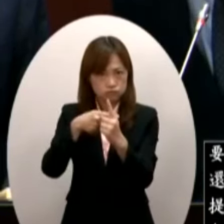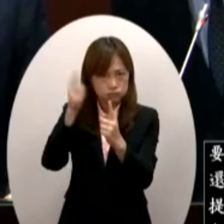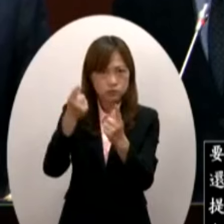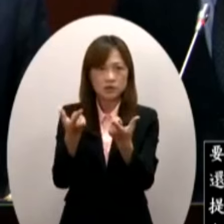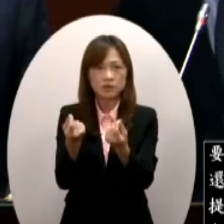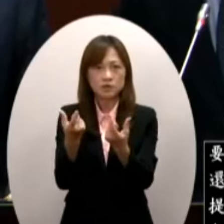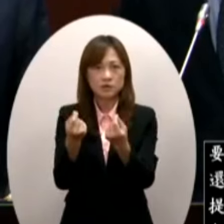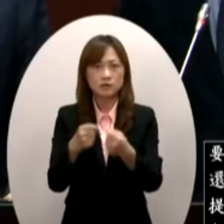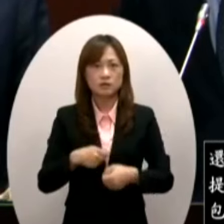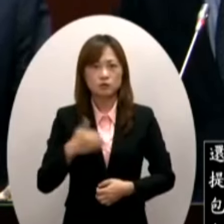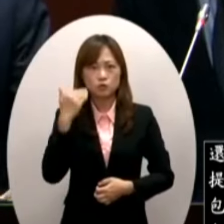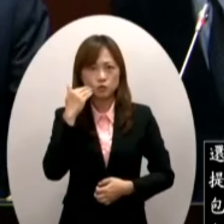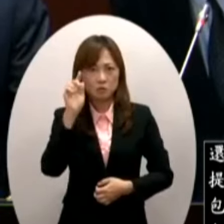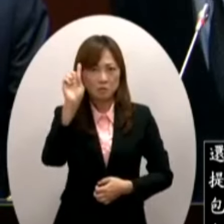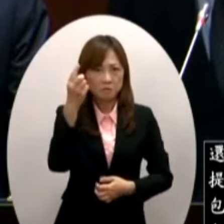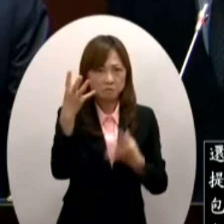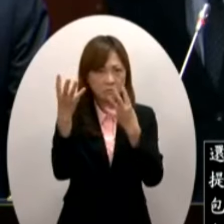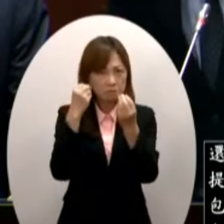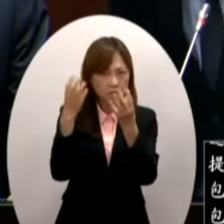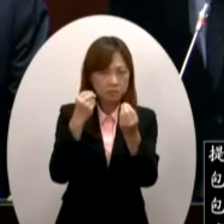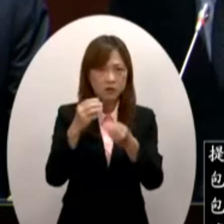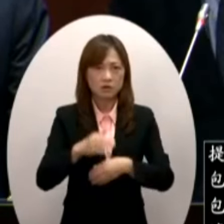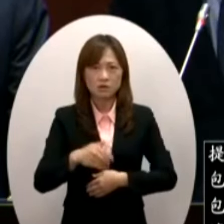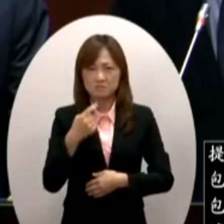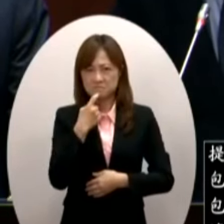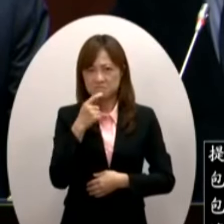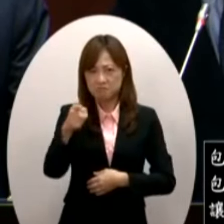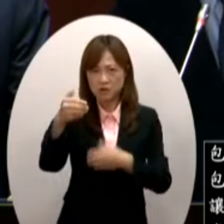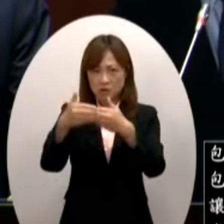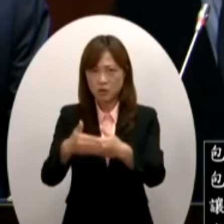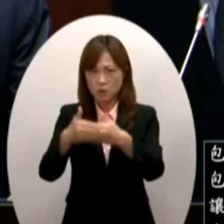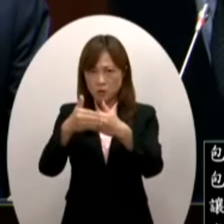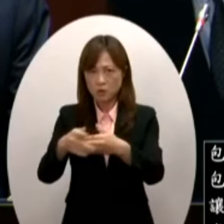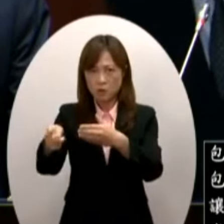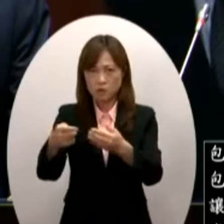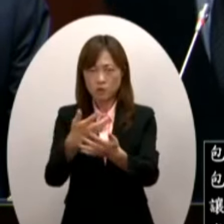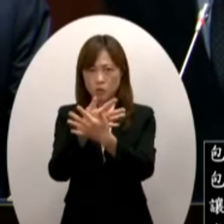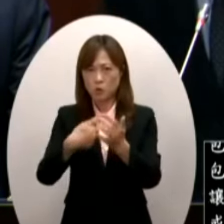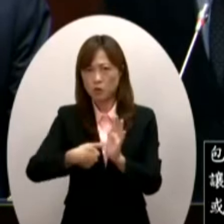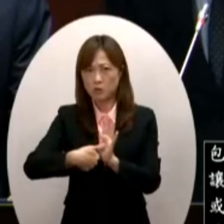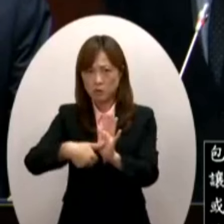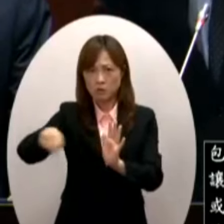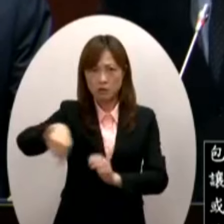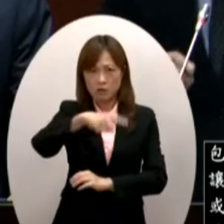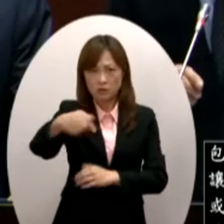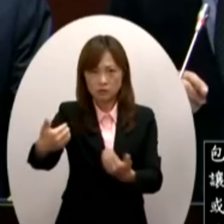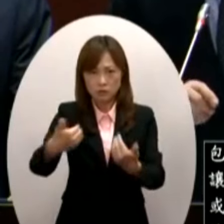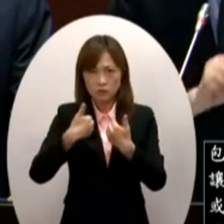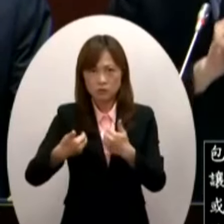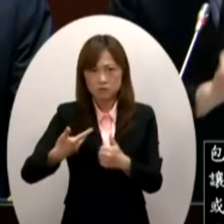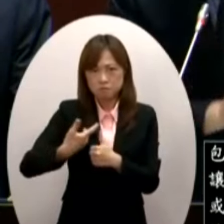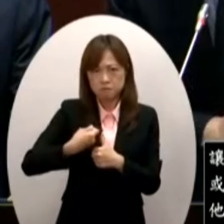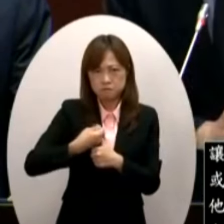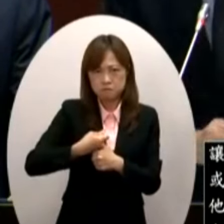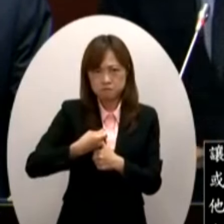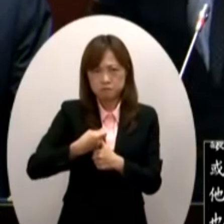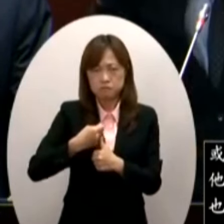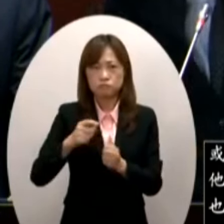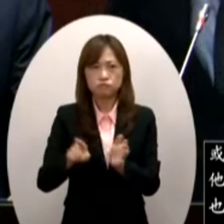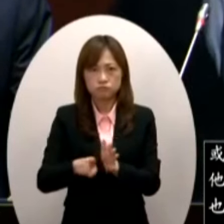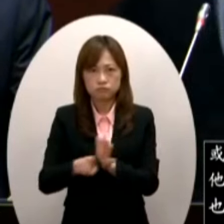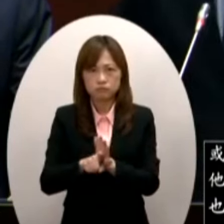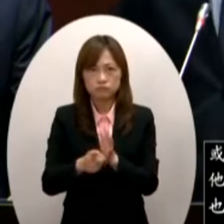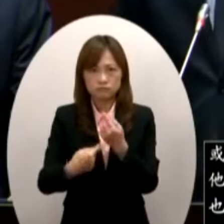遇到这个来路不明，好、啊，疑似中国大陆的网红，在对于我们认知作战的时候，我们要学习不外